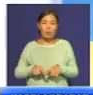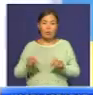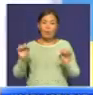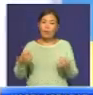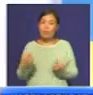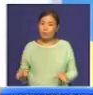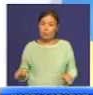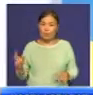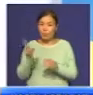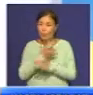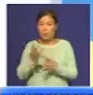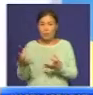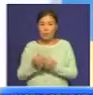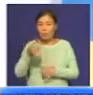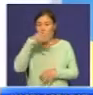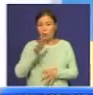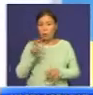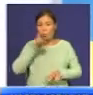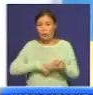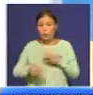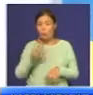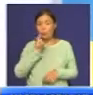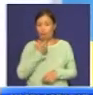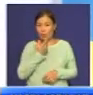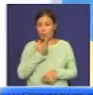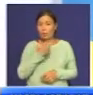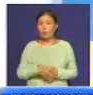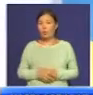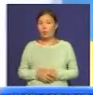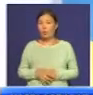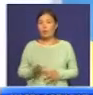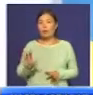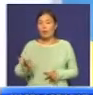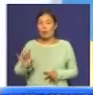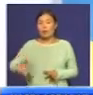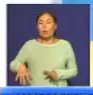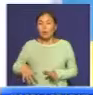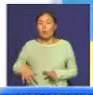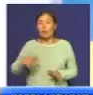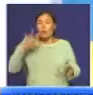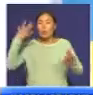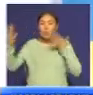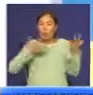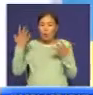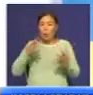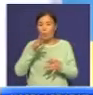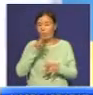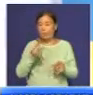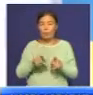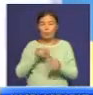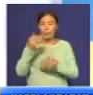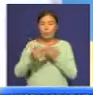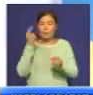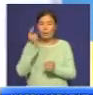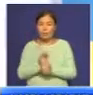емес. Ол жерде қараң болып кеткеннен кейін ол жерде адам тауып қиындау болып кетеді. И сосын жаңағы дауылды уақыттарда суға түспеу